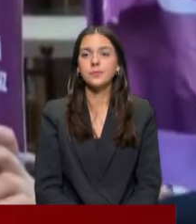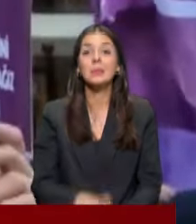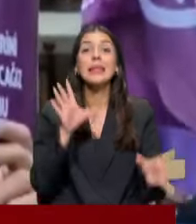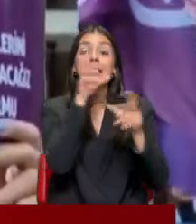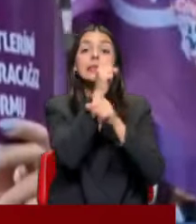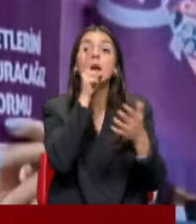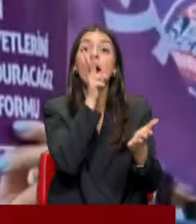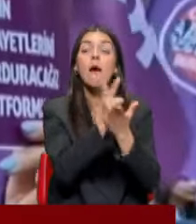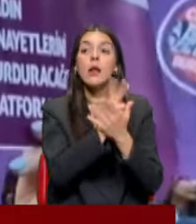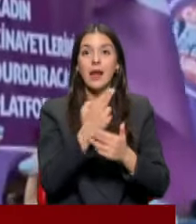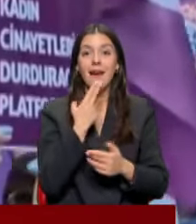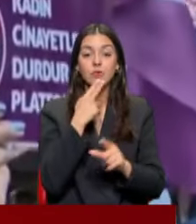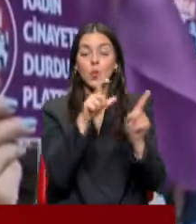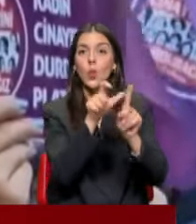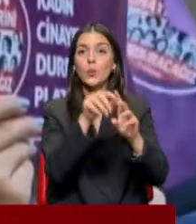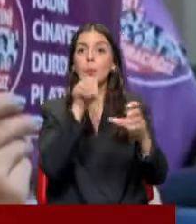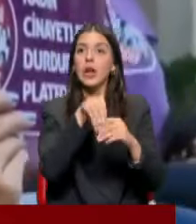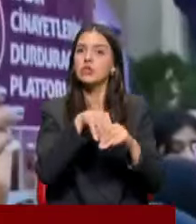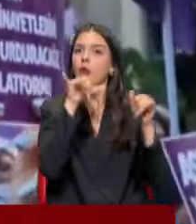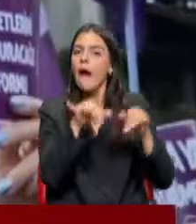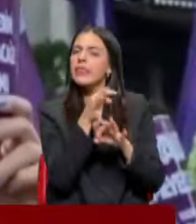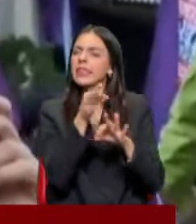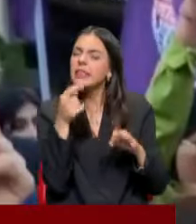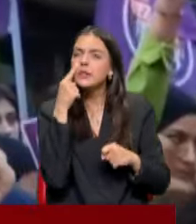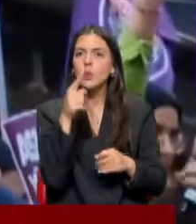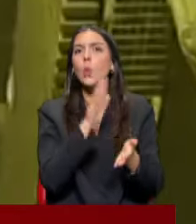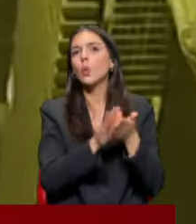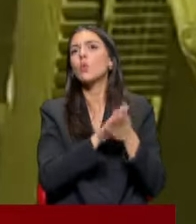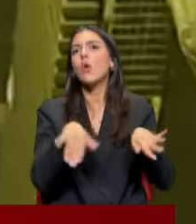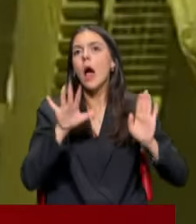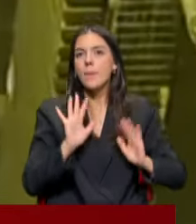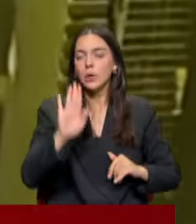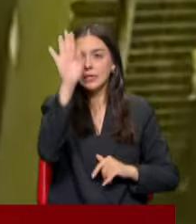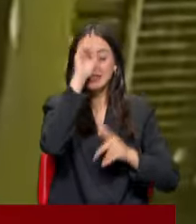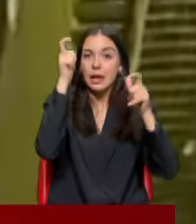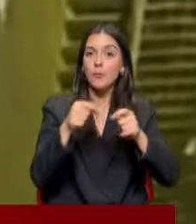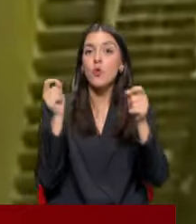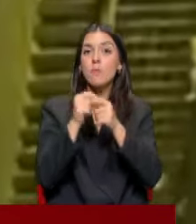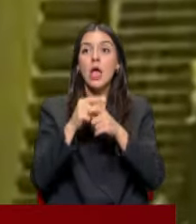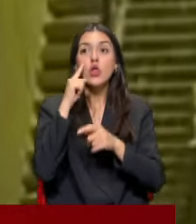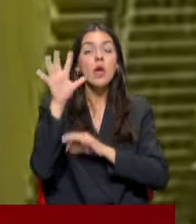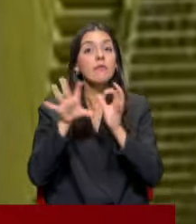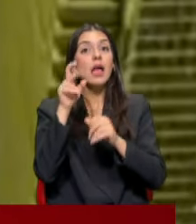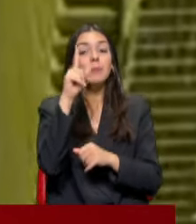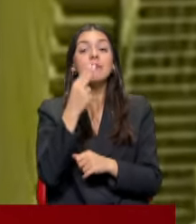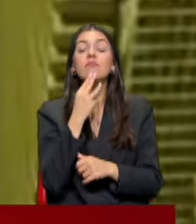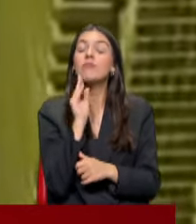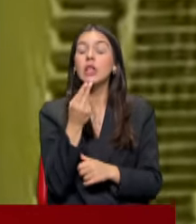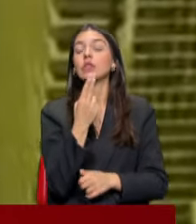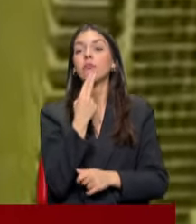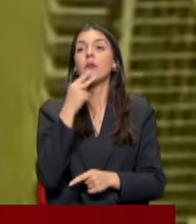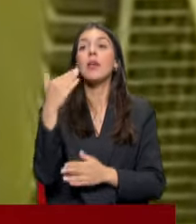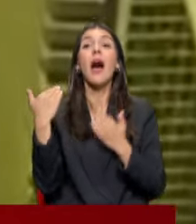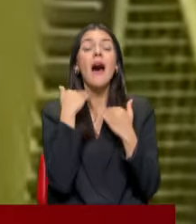Gizlilik kararları kadınları korumak için aynı titizlikle uygulanmıyor. İstanbul Beyoğlu'nda taciz edilen genç kadın da